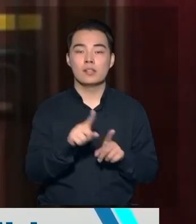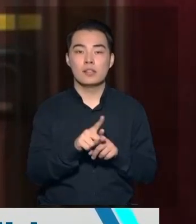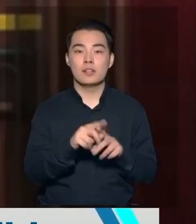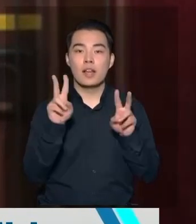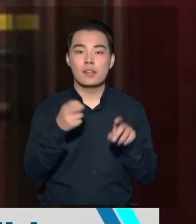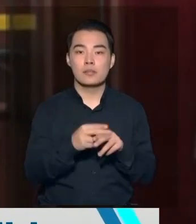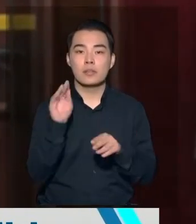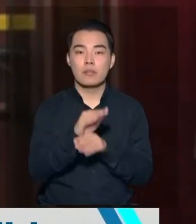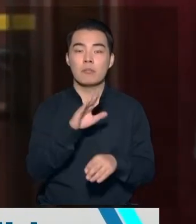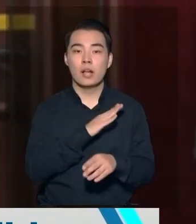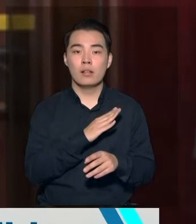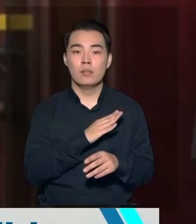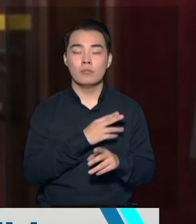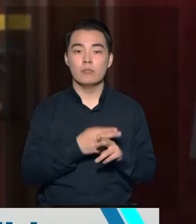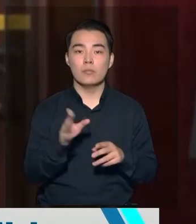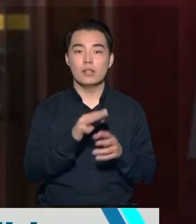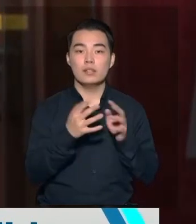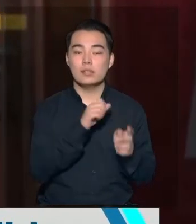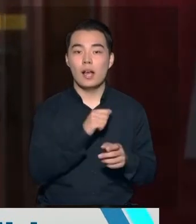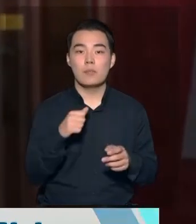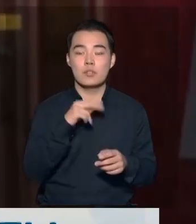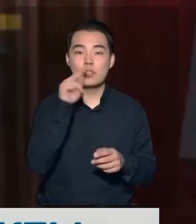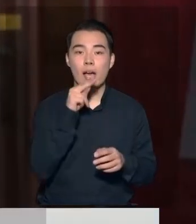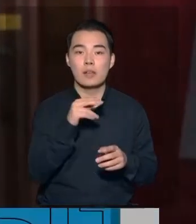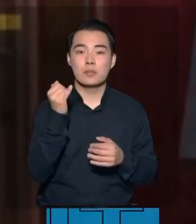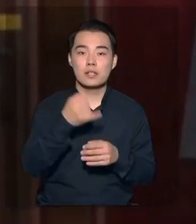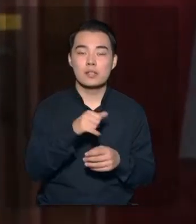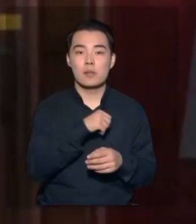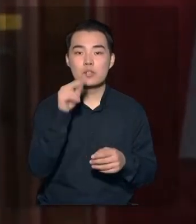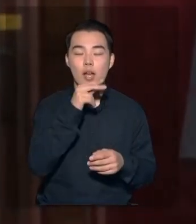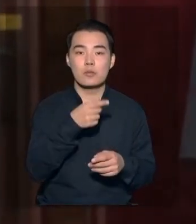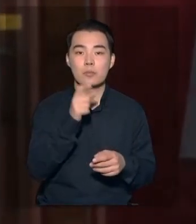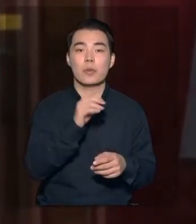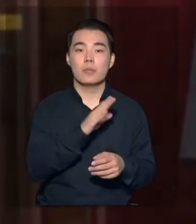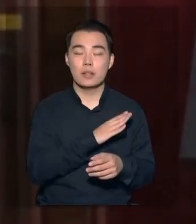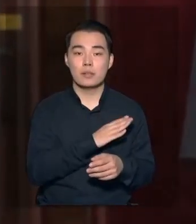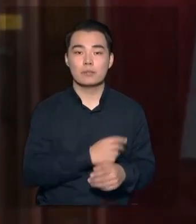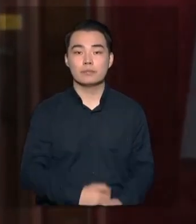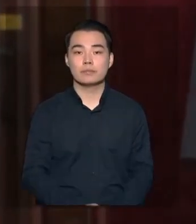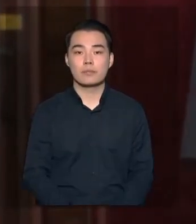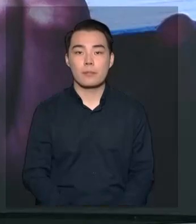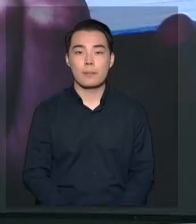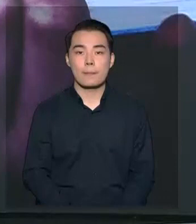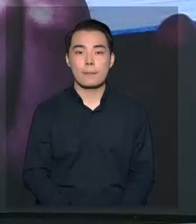сол екен. Осы самауырда Мәншүк Мәметованың өзі шай құйып және шай ішкен деседі.